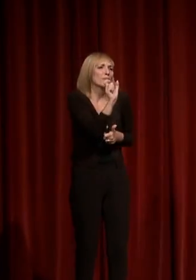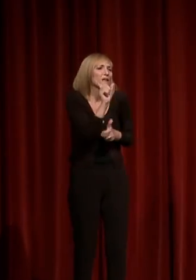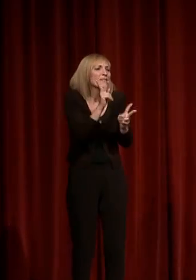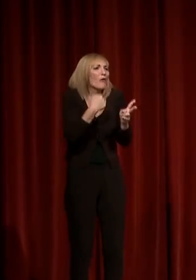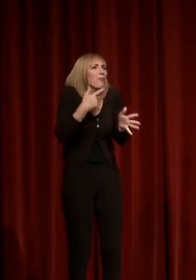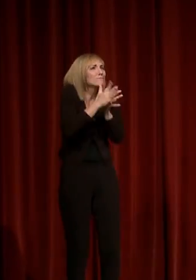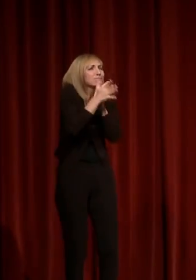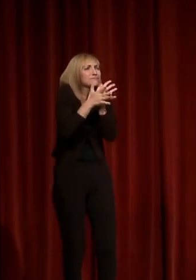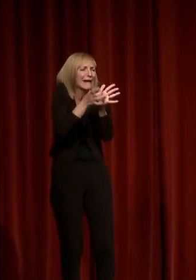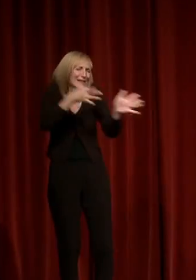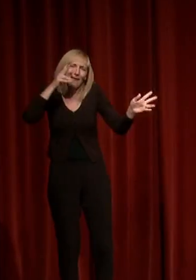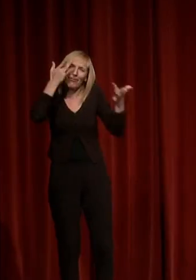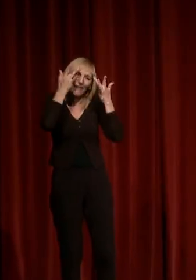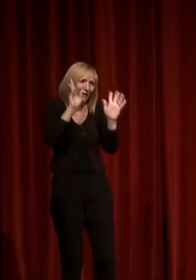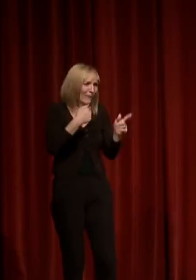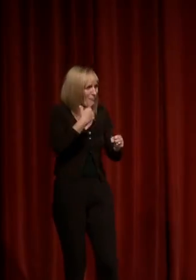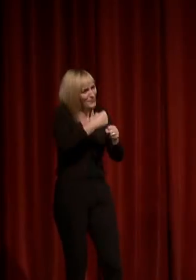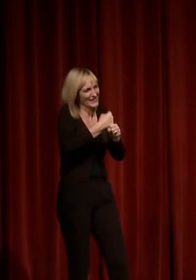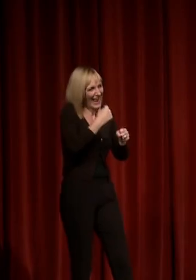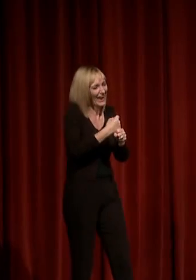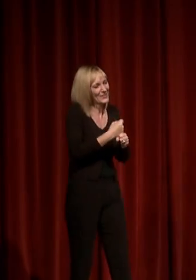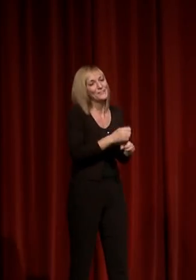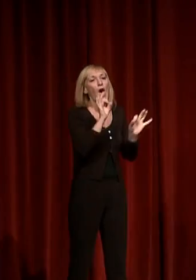iz Babičevega repertoarja.